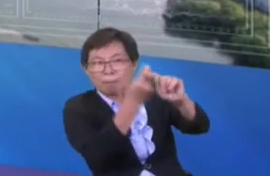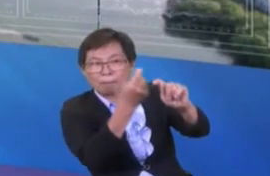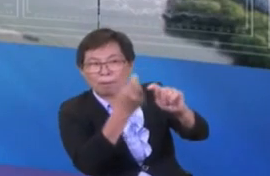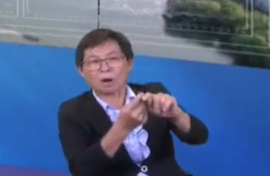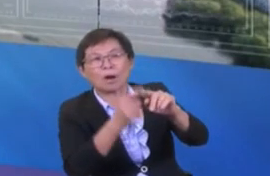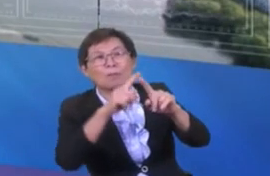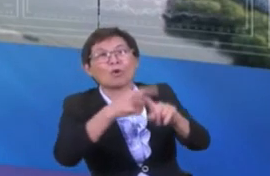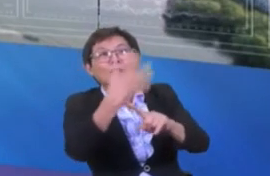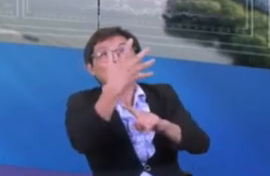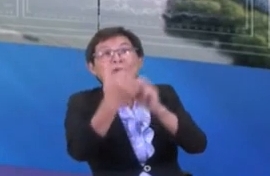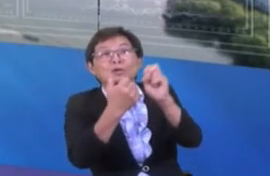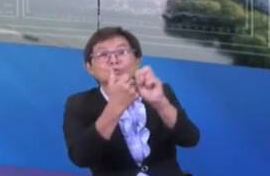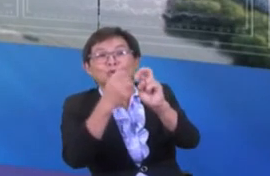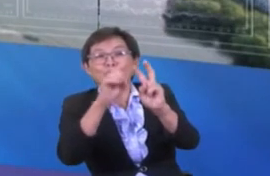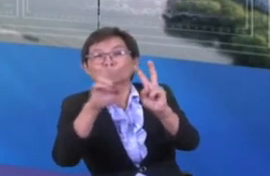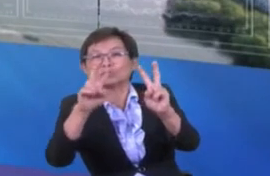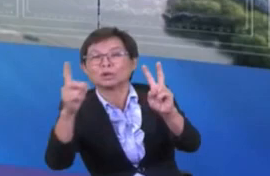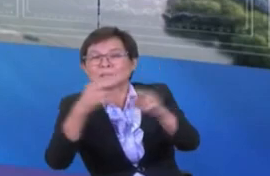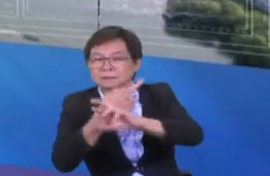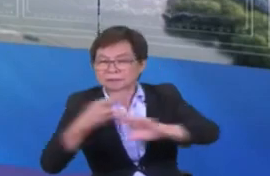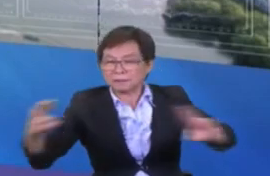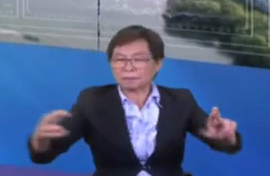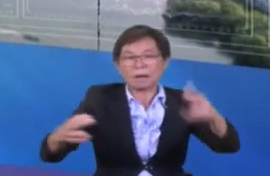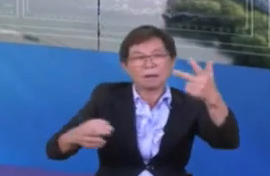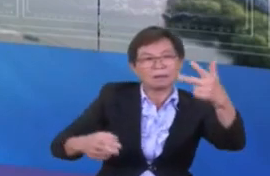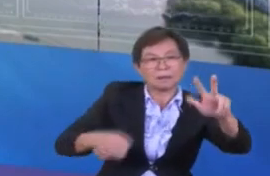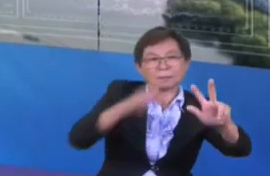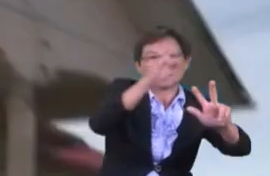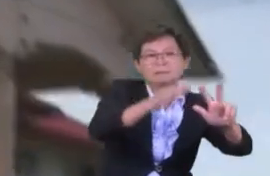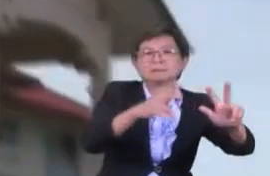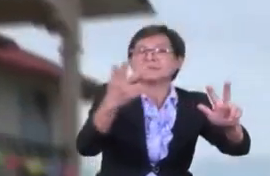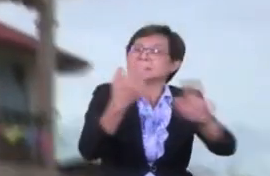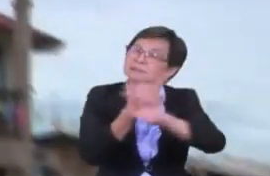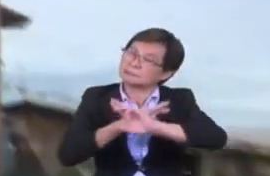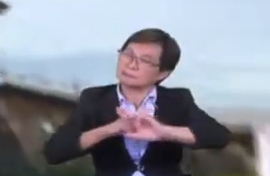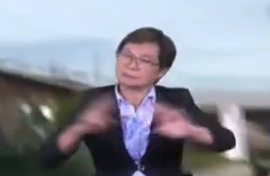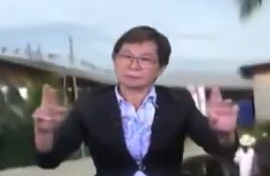2021 dan siap sepenuhnya 13 March lalu